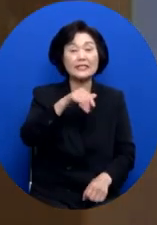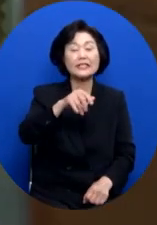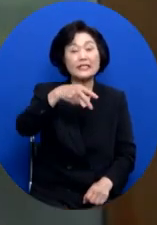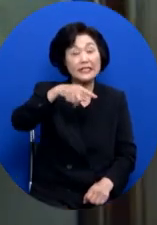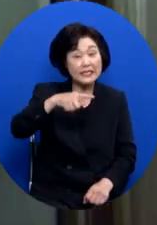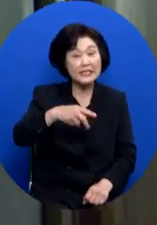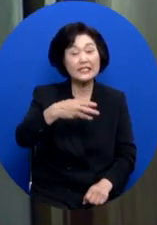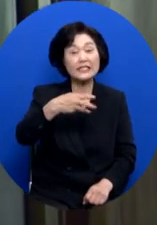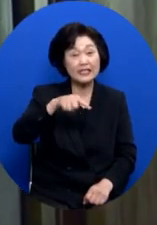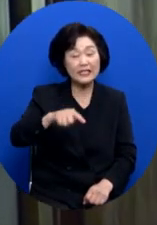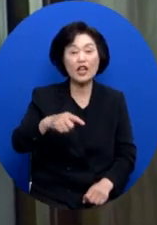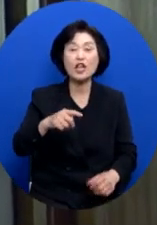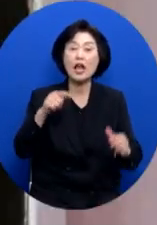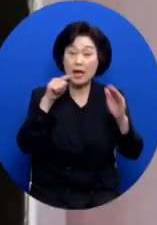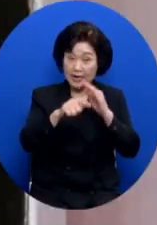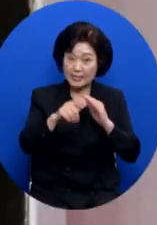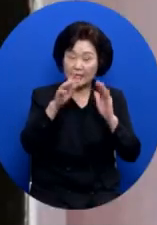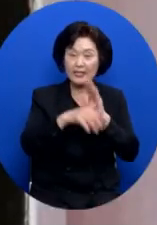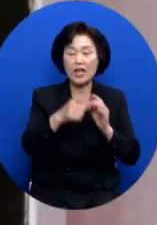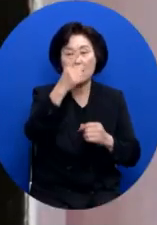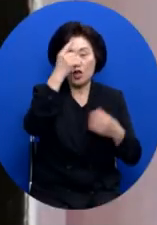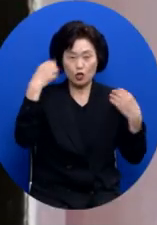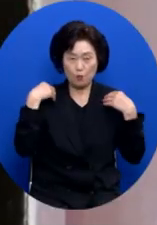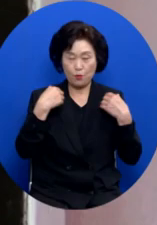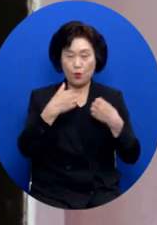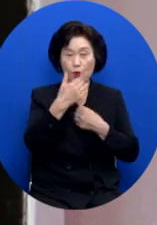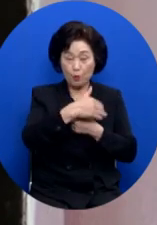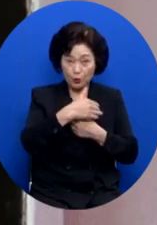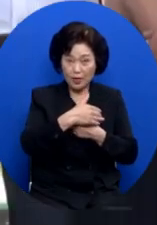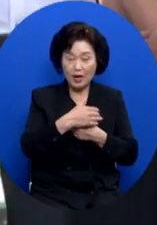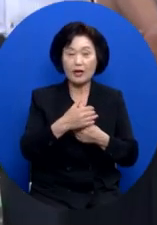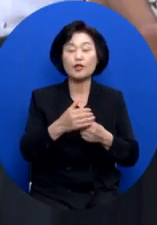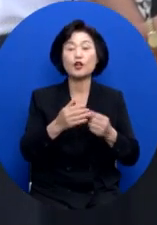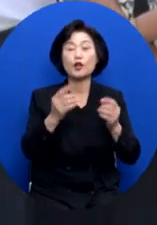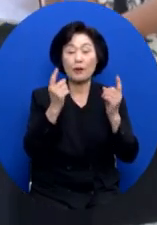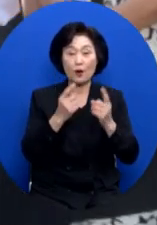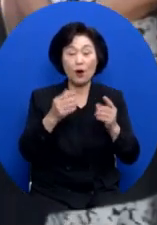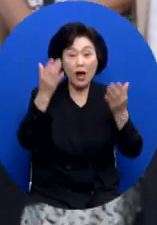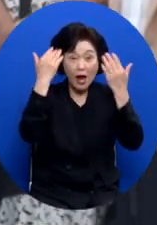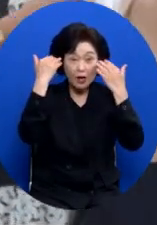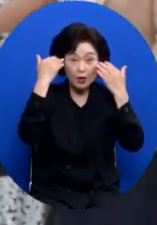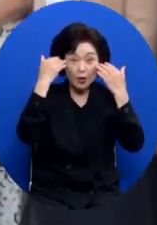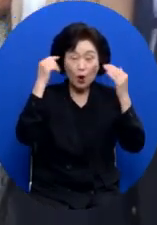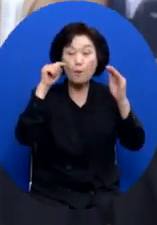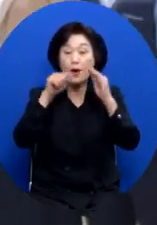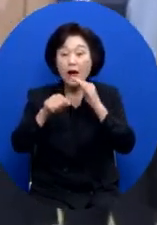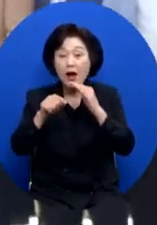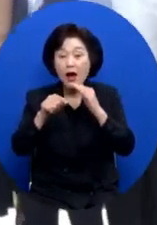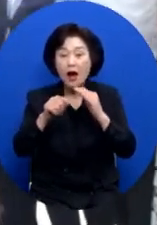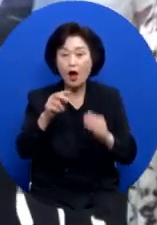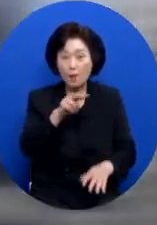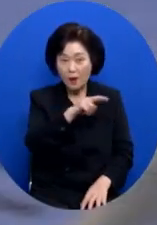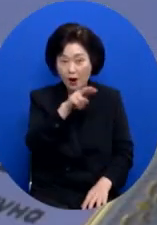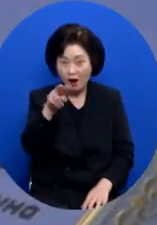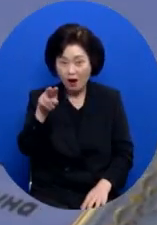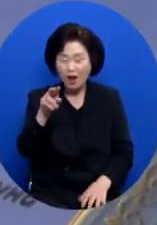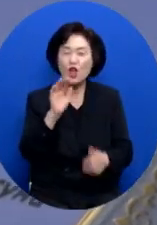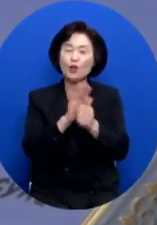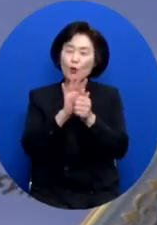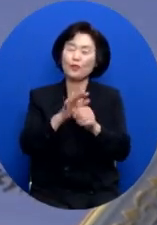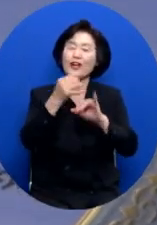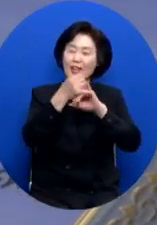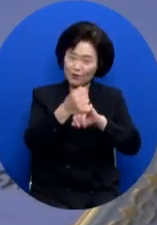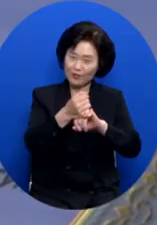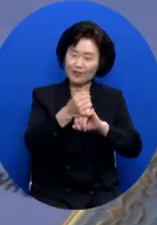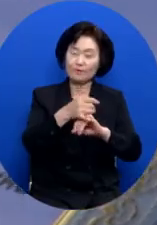방문 당시 정부의 요청을 받고 학교 현장을 직접 살펴본 뒤 지원을 약속했습니다. 1년